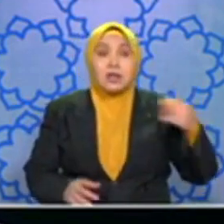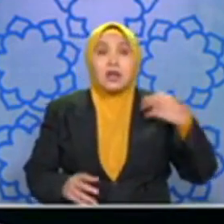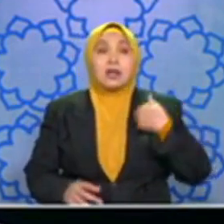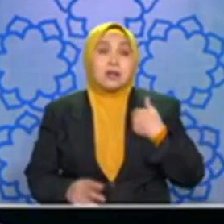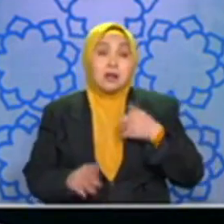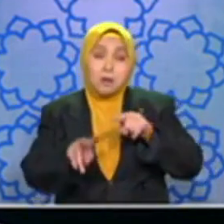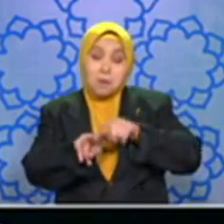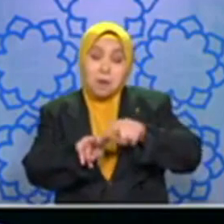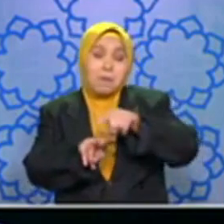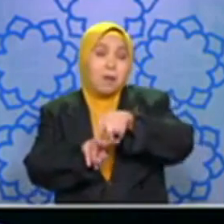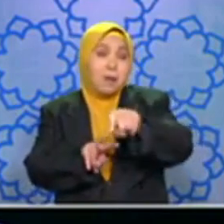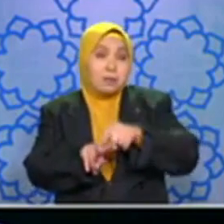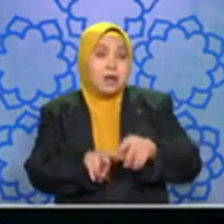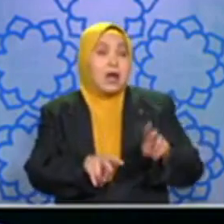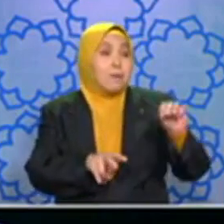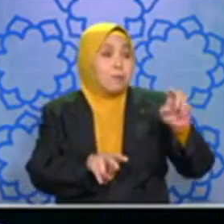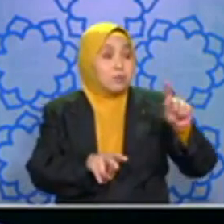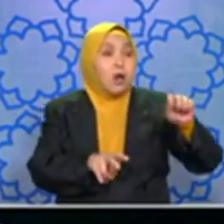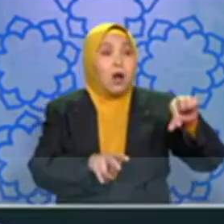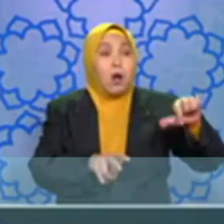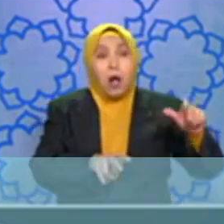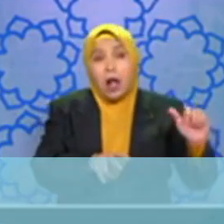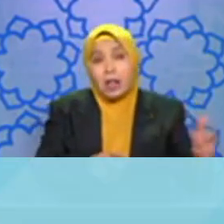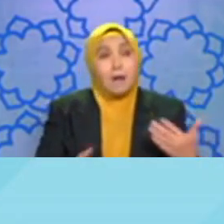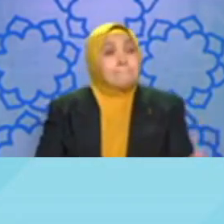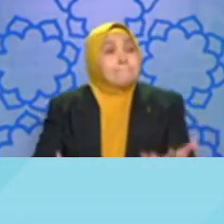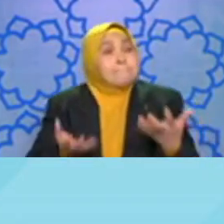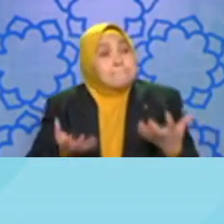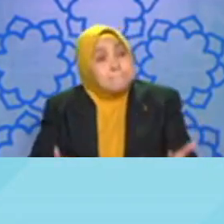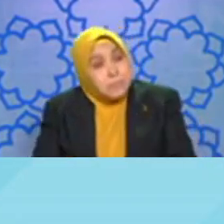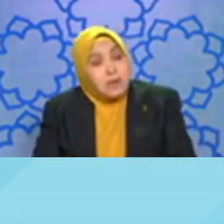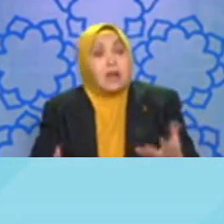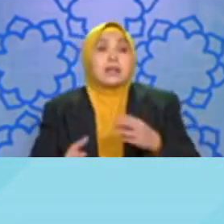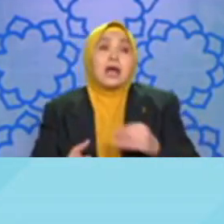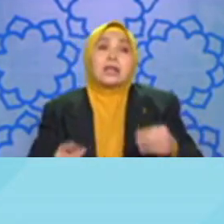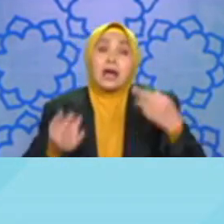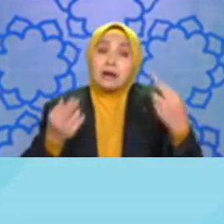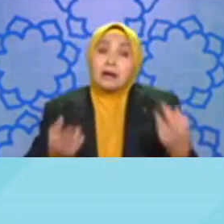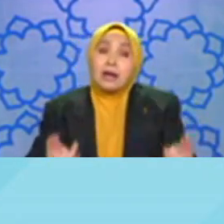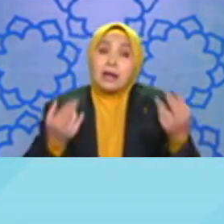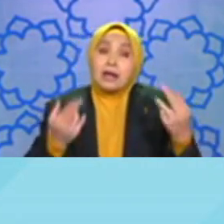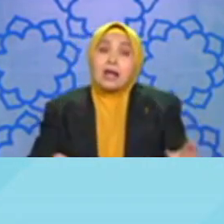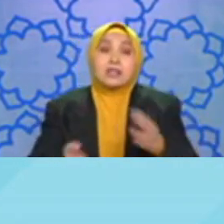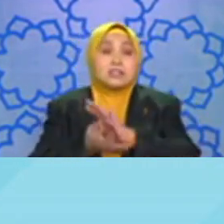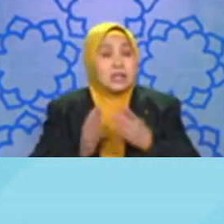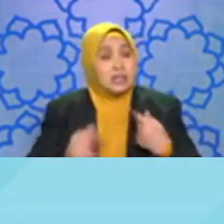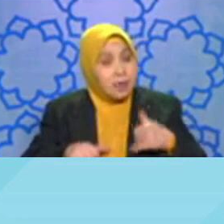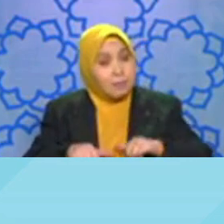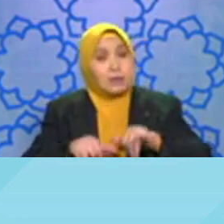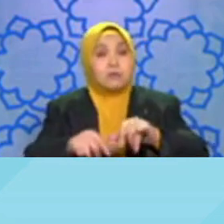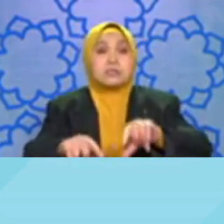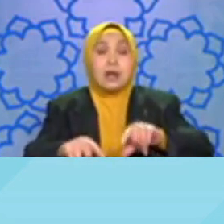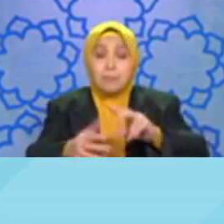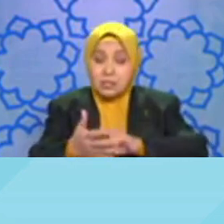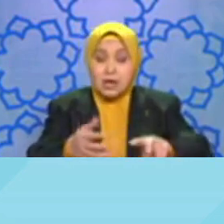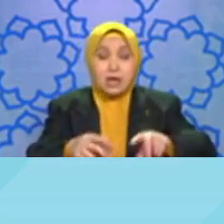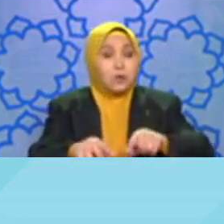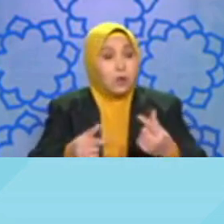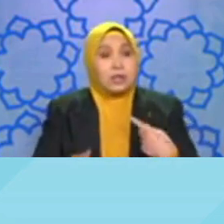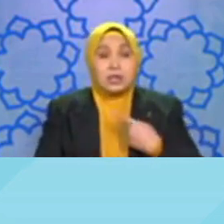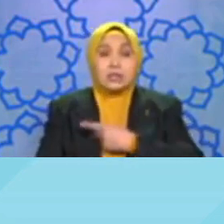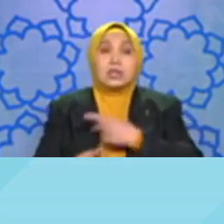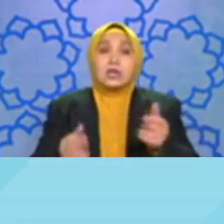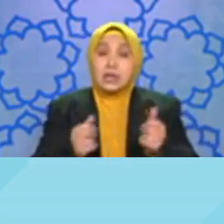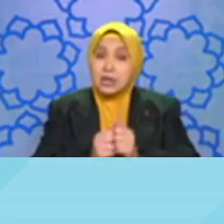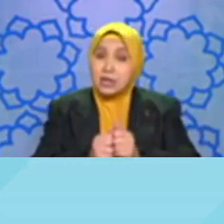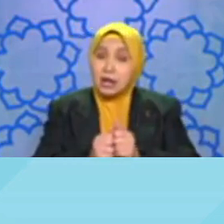juga mufaqqal, maksudnya yang berat dan juga yang ringan. Alhamdulillah, kita ingin meneruskan bacaan Quran kita dengan